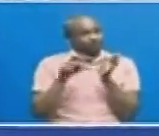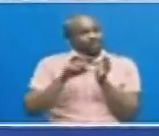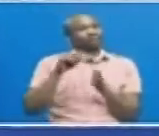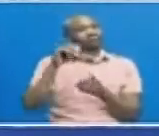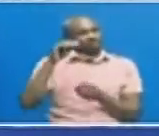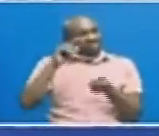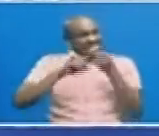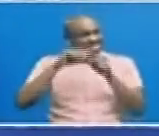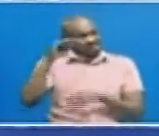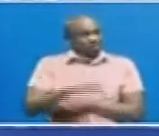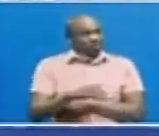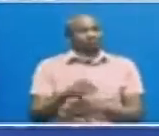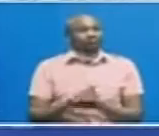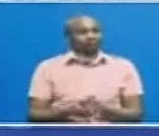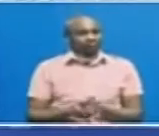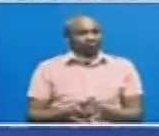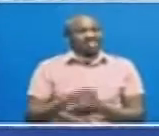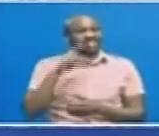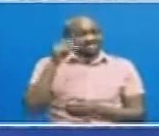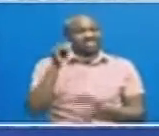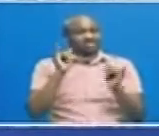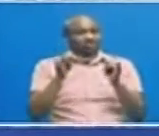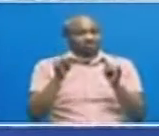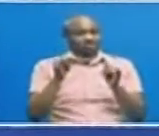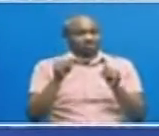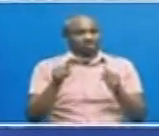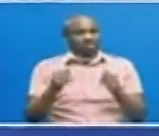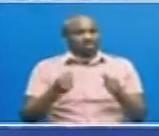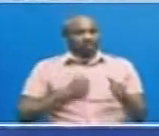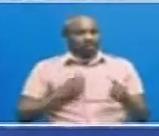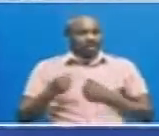Robinson Okenye, KTN Michezo, Huye, Rwanda.